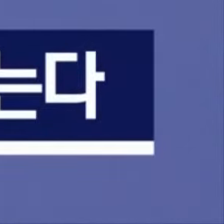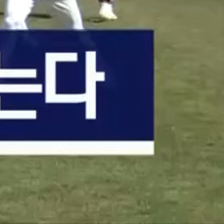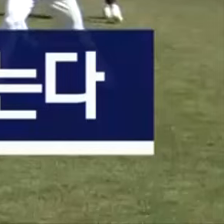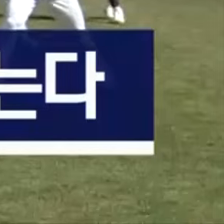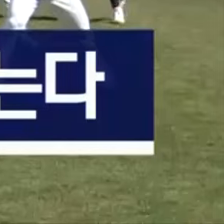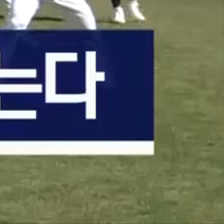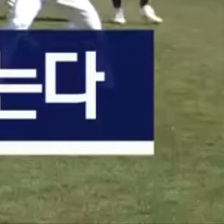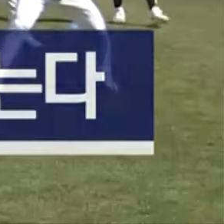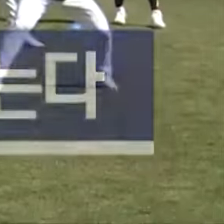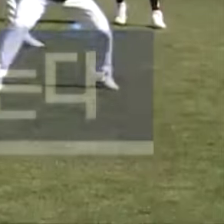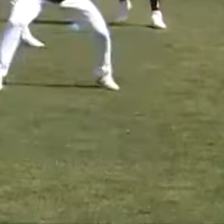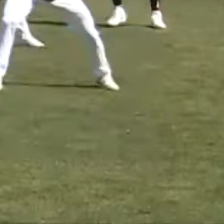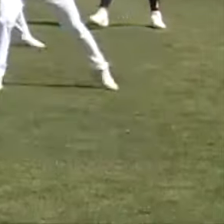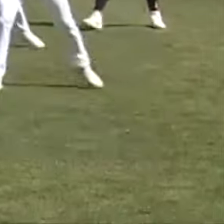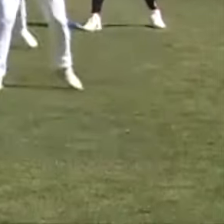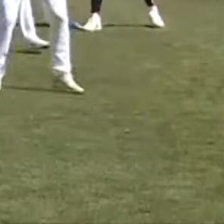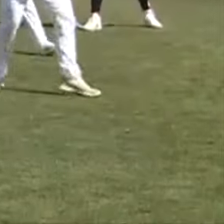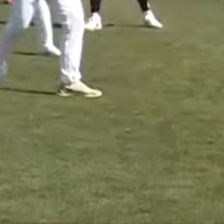힘찬 첫발을 내딛겠다는 각오입니다.